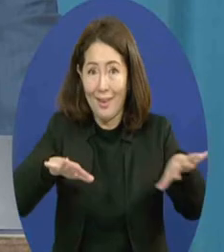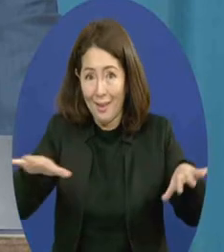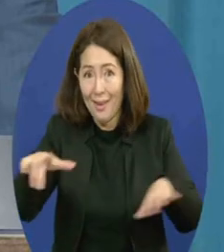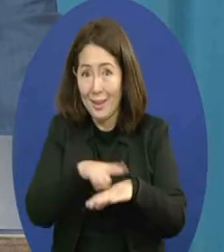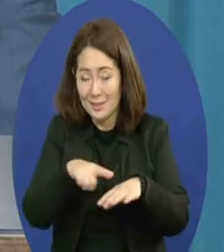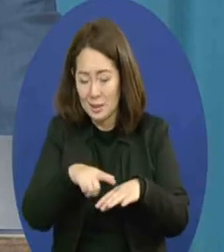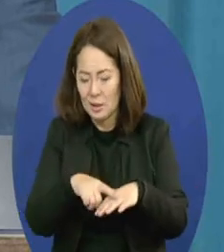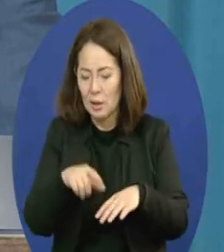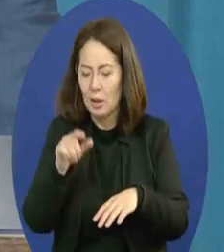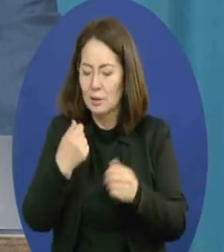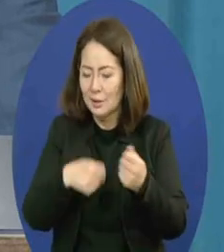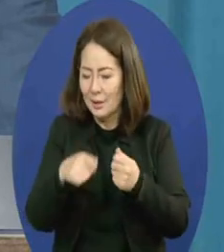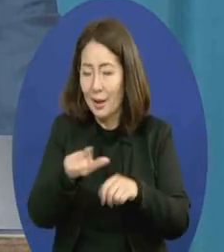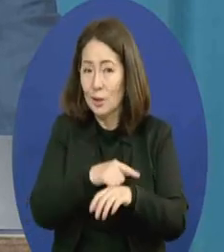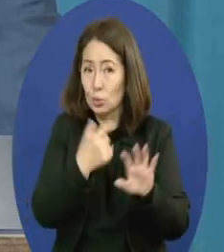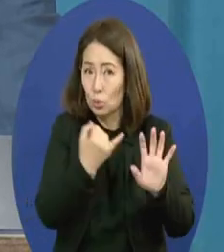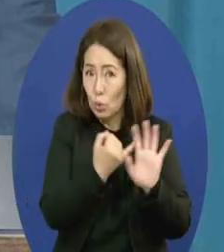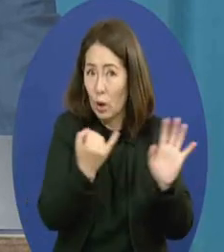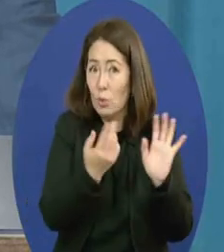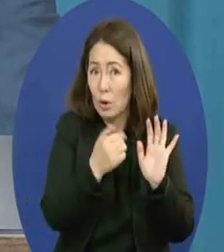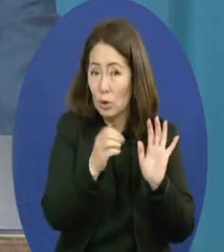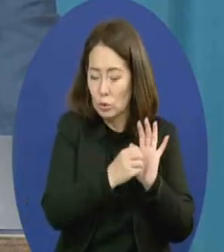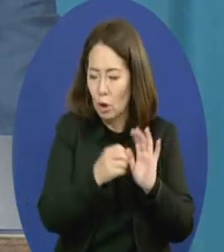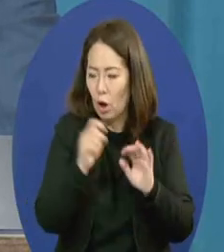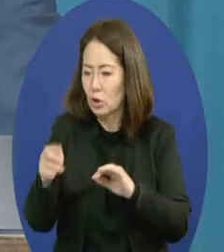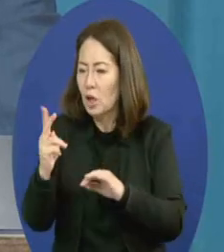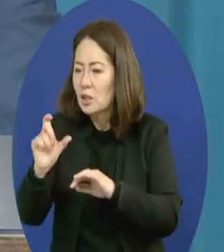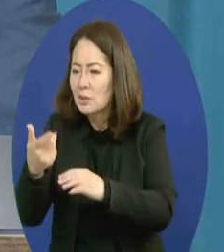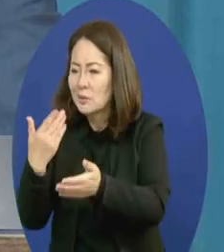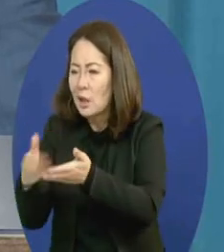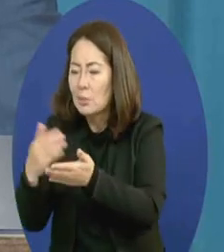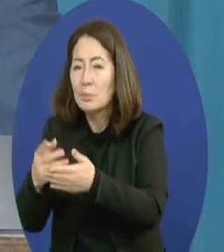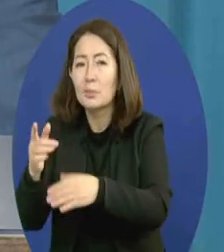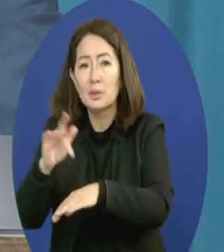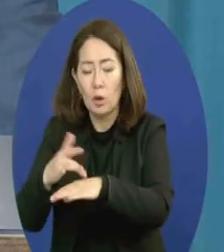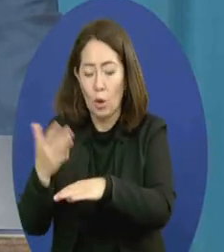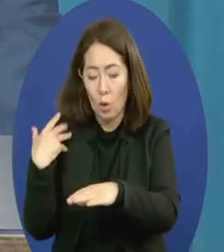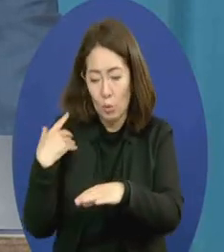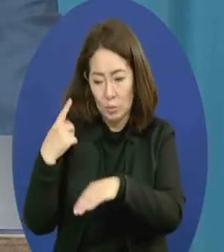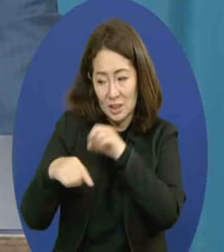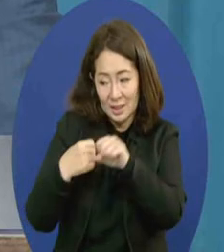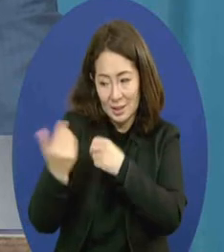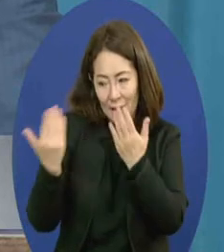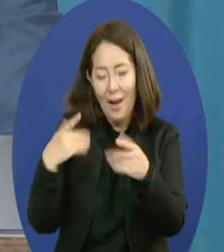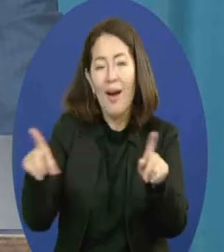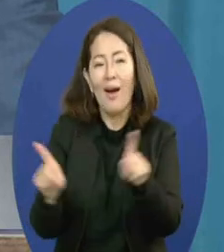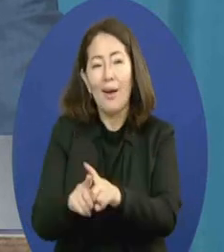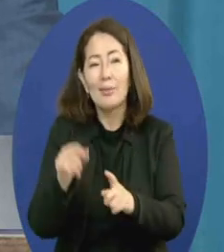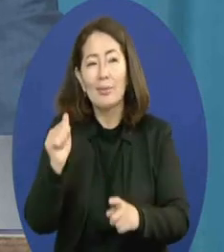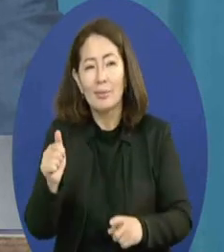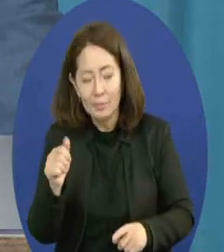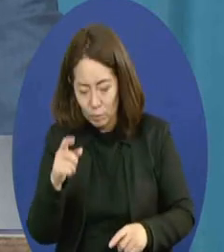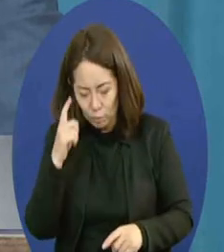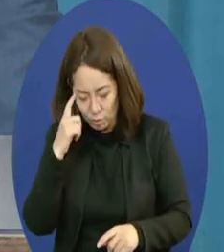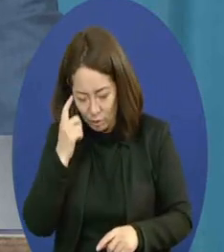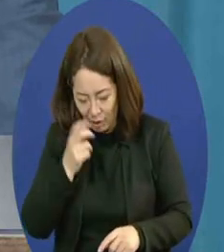өдрүүдэд сайжруулсан шахмал төлш борлуулах цэгийн тоог өнгөрсөн оны мөн үед тогтооцсон байсан алдаа болсон